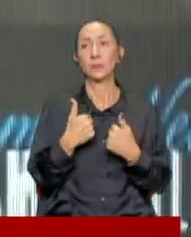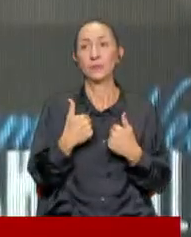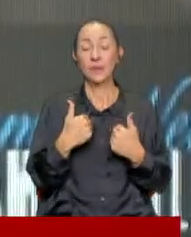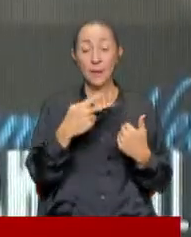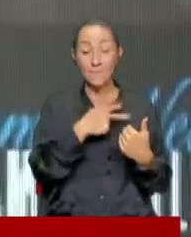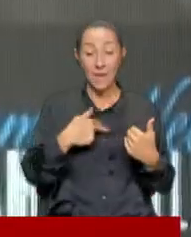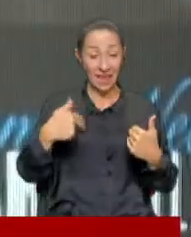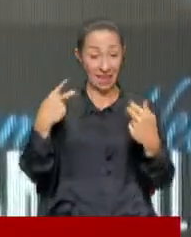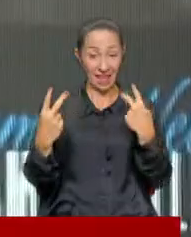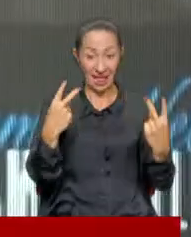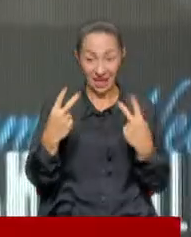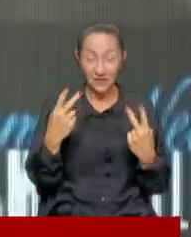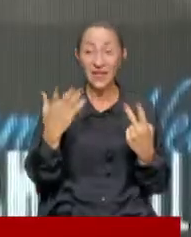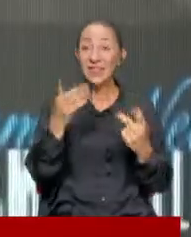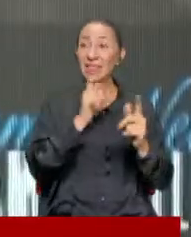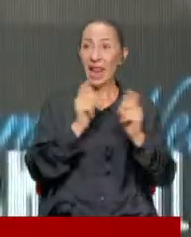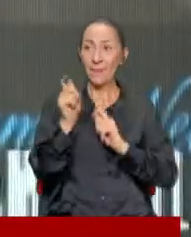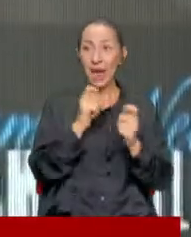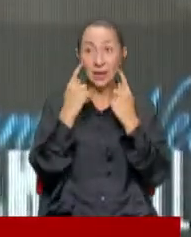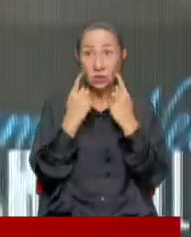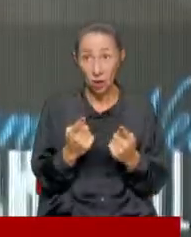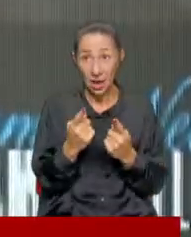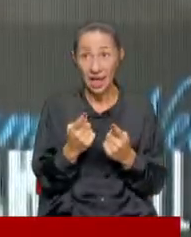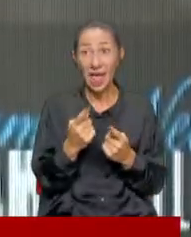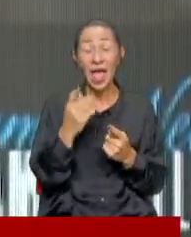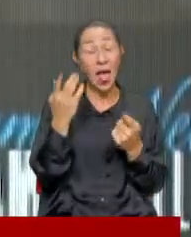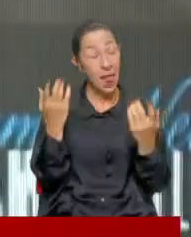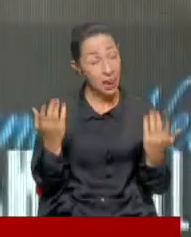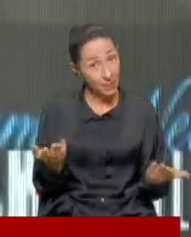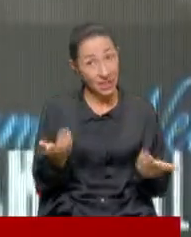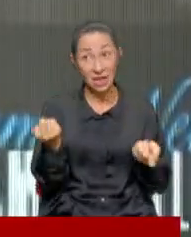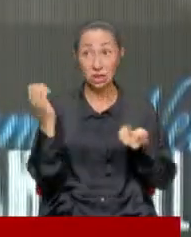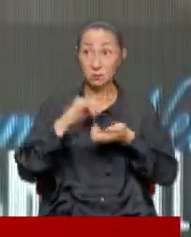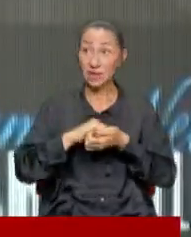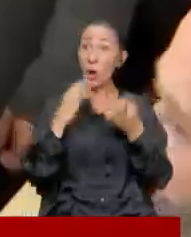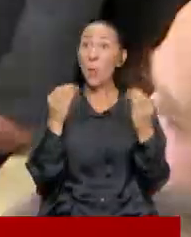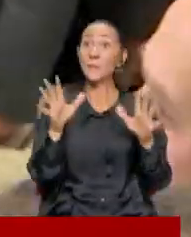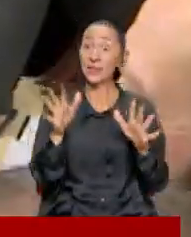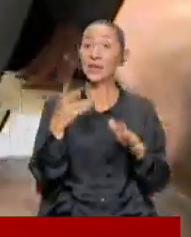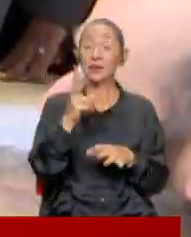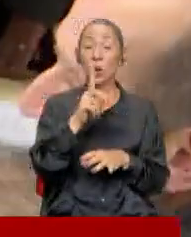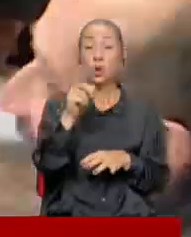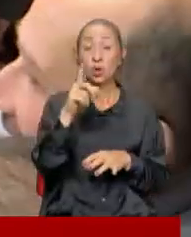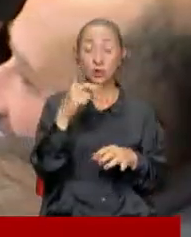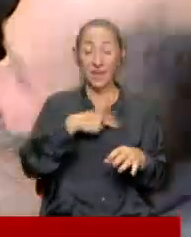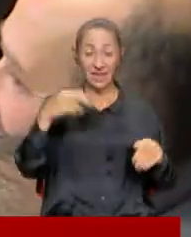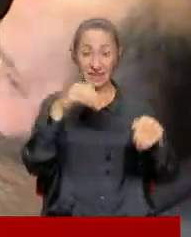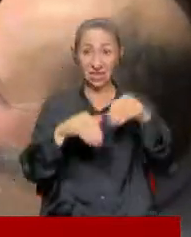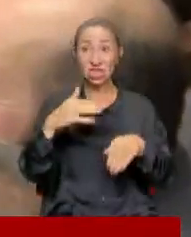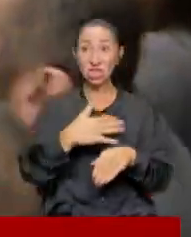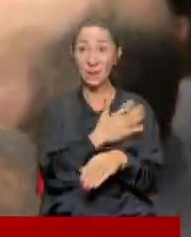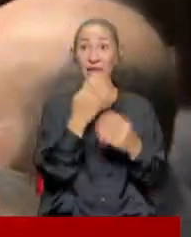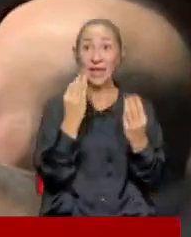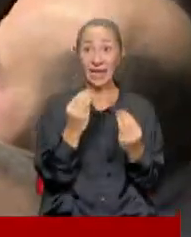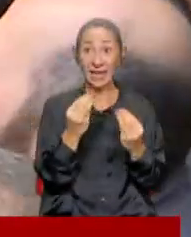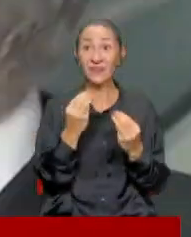Yerel özellikler ve talepler doğrultusunda elbette işbirliği olabilir. 2019 yerel seçimlerinde CHP,